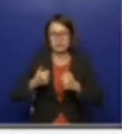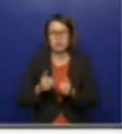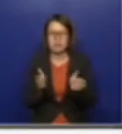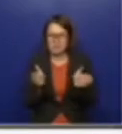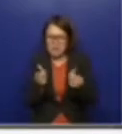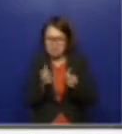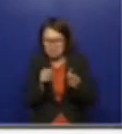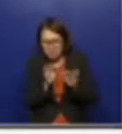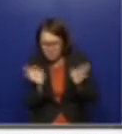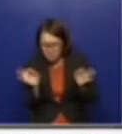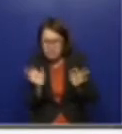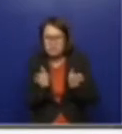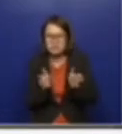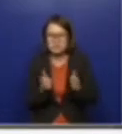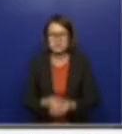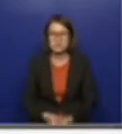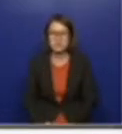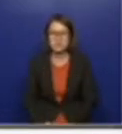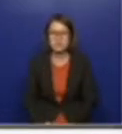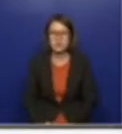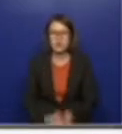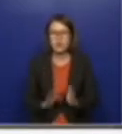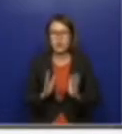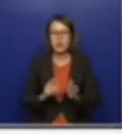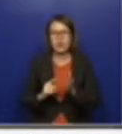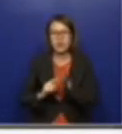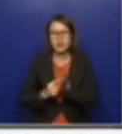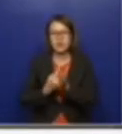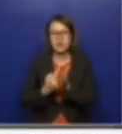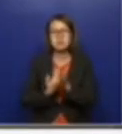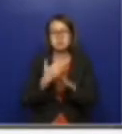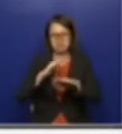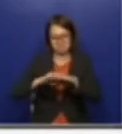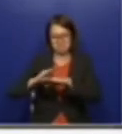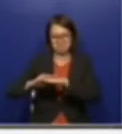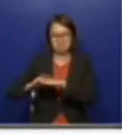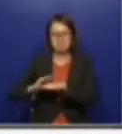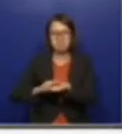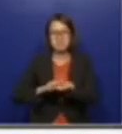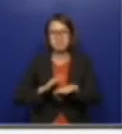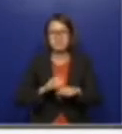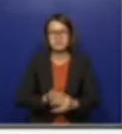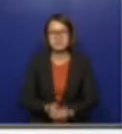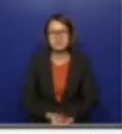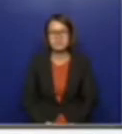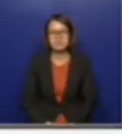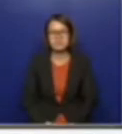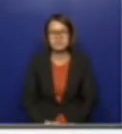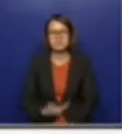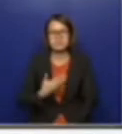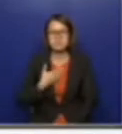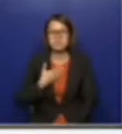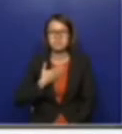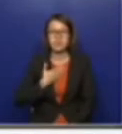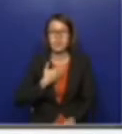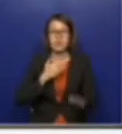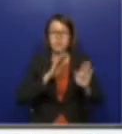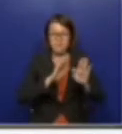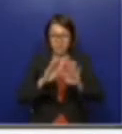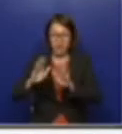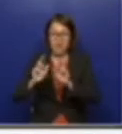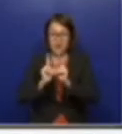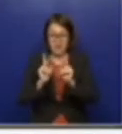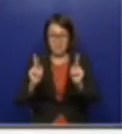ผู้ริเริ่มตรงนี้เนี่ยเป็นผู้เชิญชวนนะครับ ผมเองเสนอฝากกรรมธิการว่า